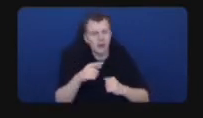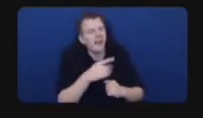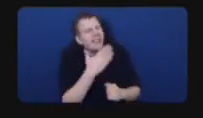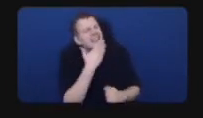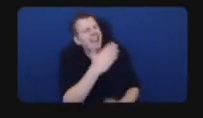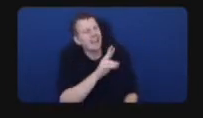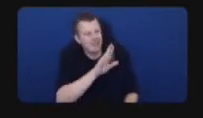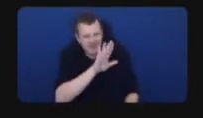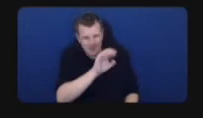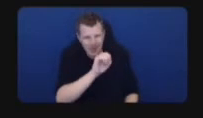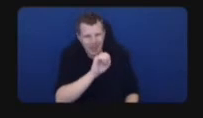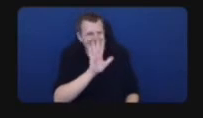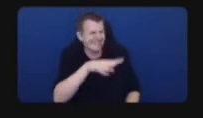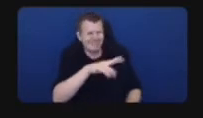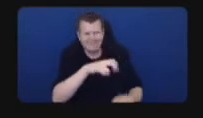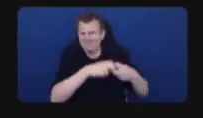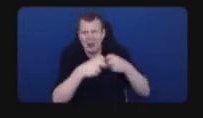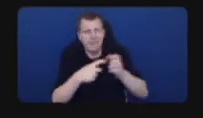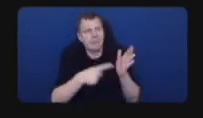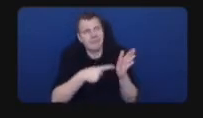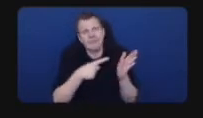诉我们，没有问题的，可以。